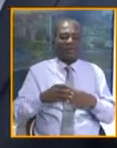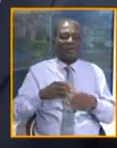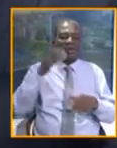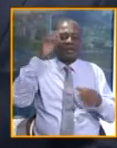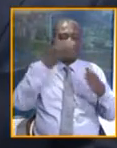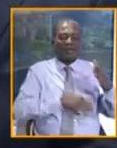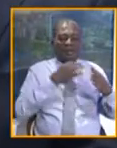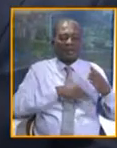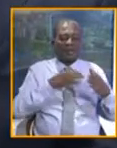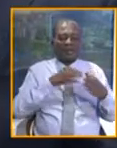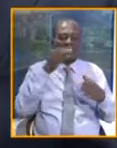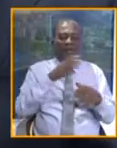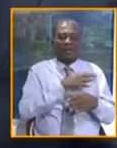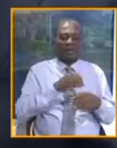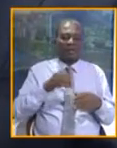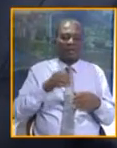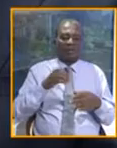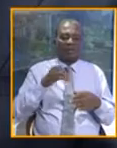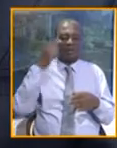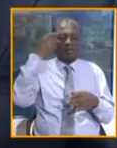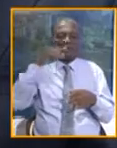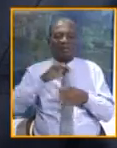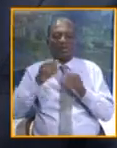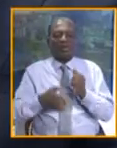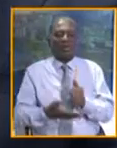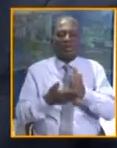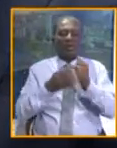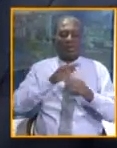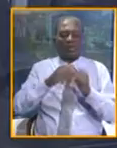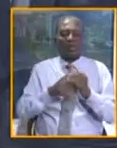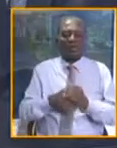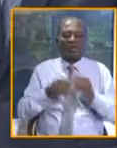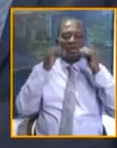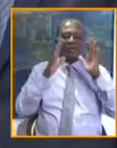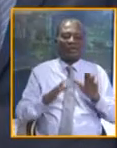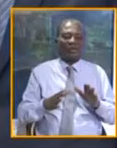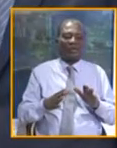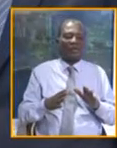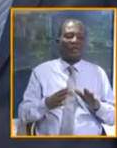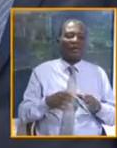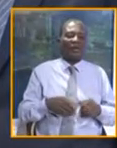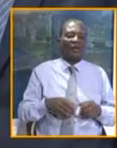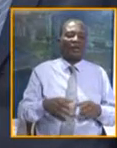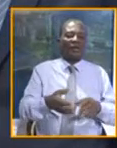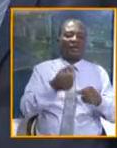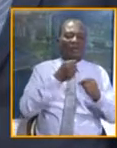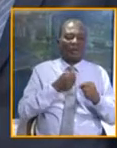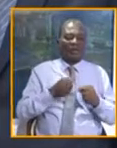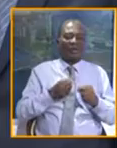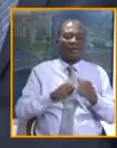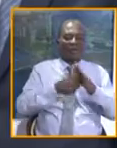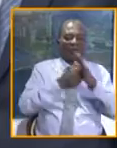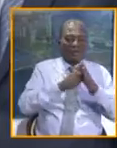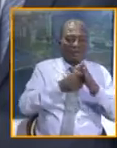sociale de la Petrossi. Donc pour que tous les Ivoiriens en bénéficient. Réceptionnant les clés de l'ambulance, Amadou